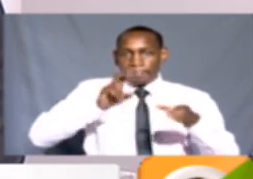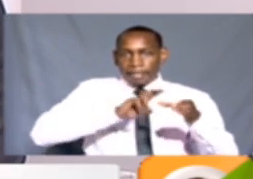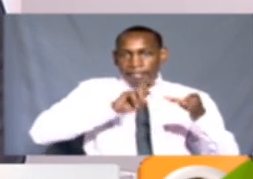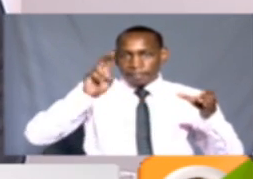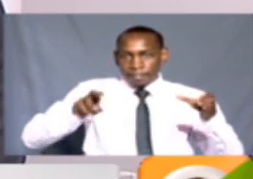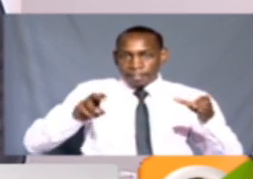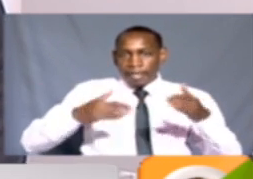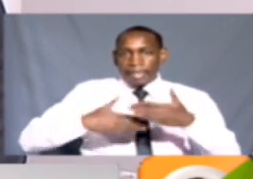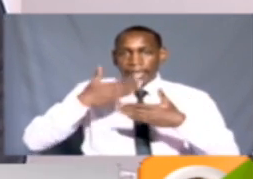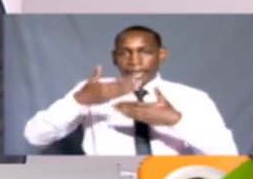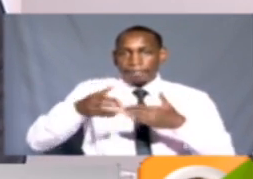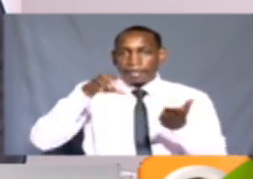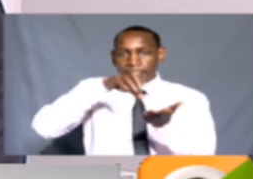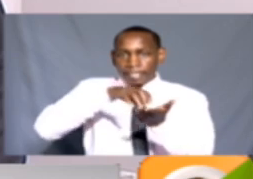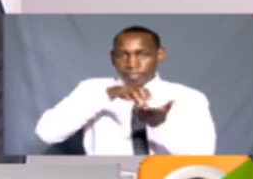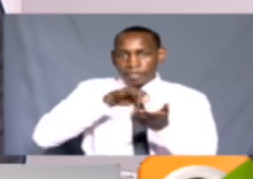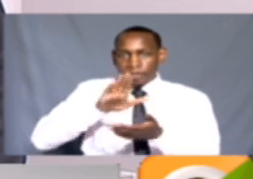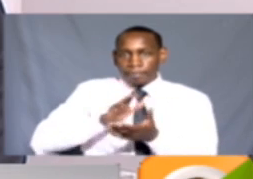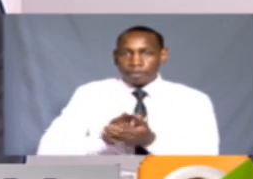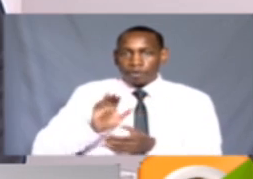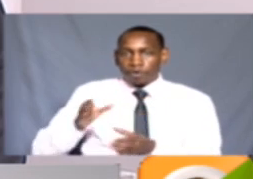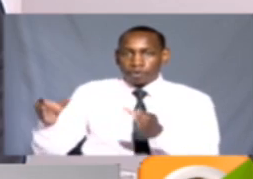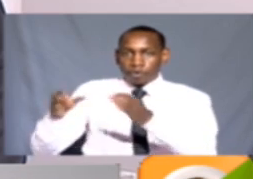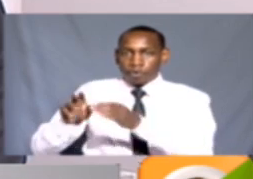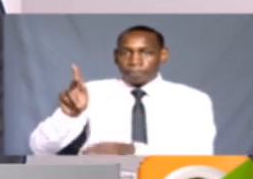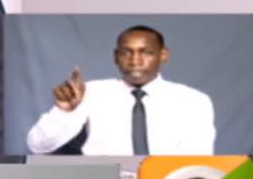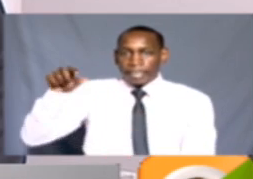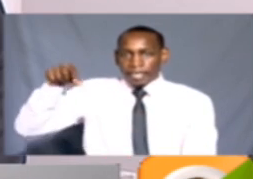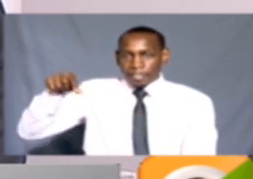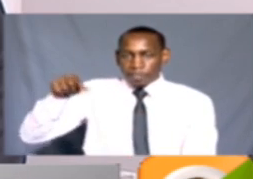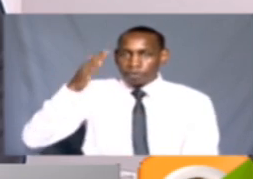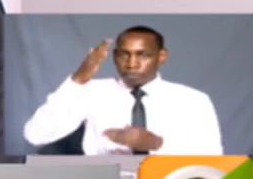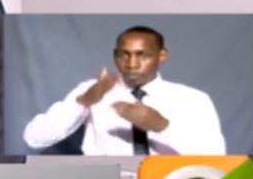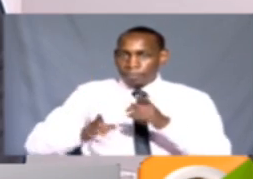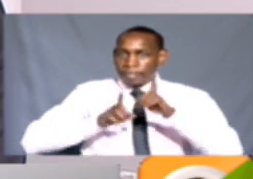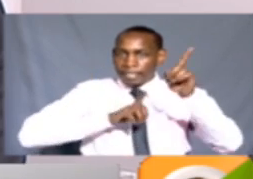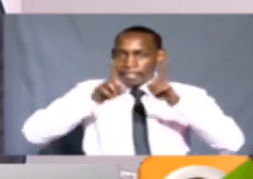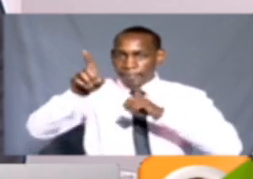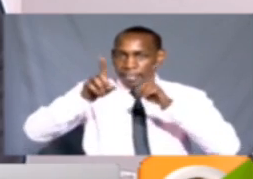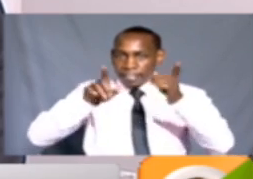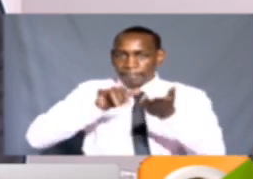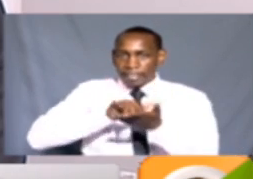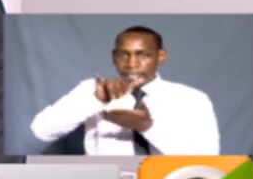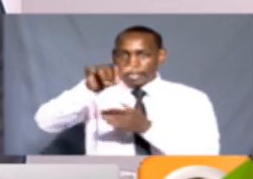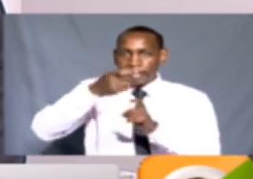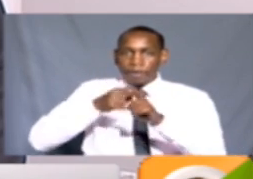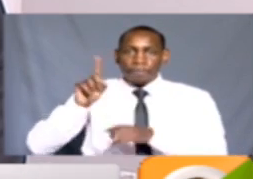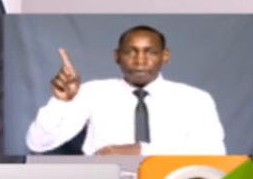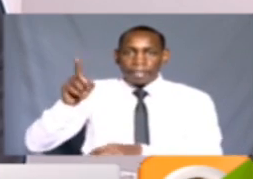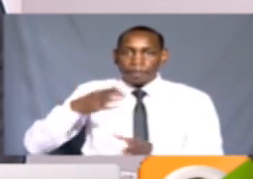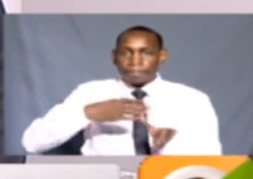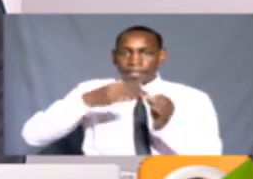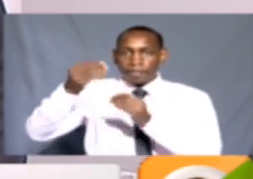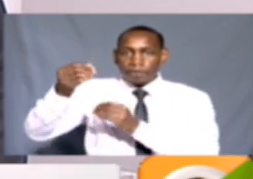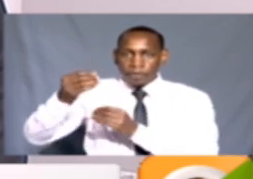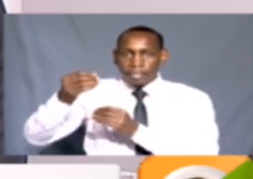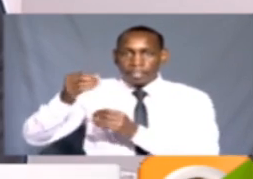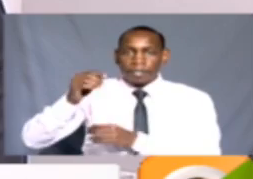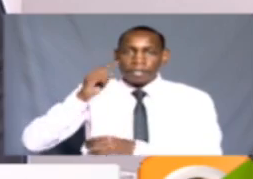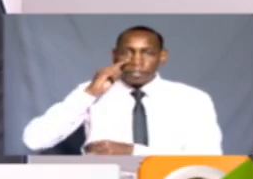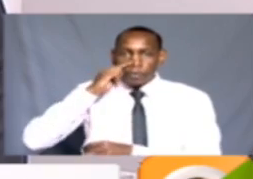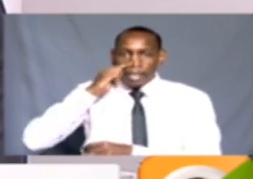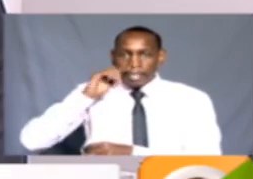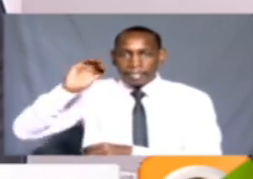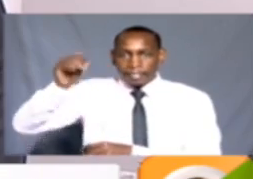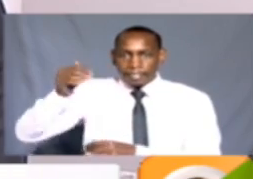mamlakani. Kufuatia hali hiyo tete, shirika la ndege la Kenya Airways limeahirisha safari zake za ndege kutoka jijini Nairobi kwenda jijini Khartoum